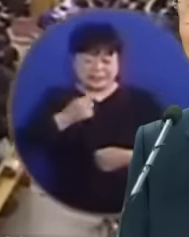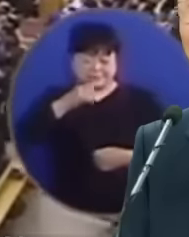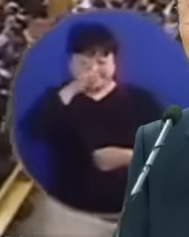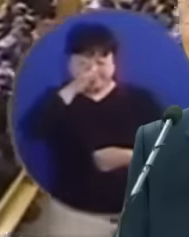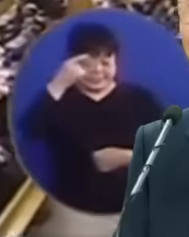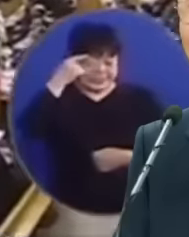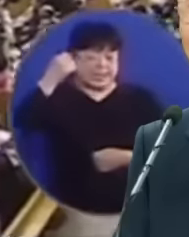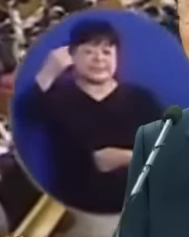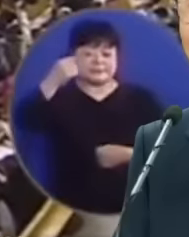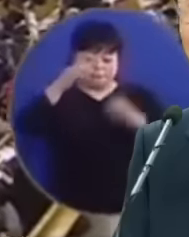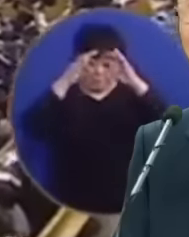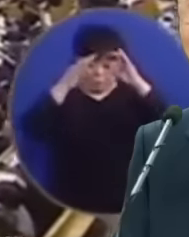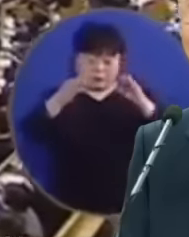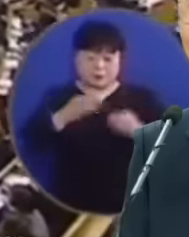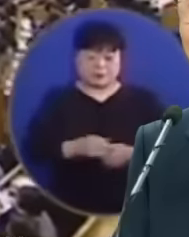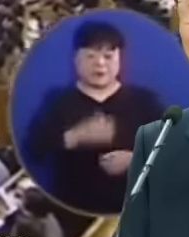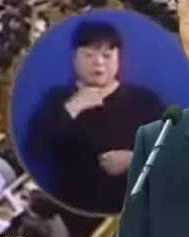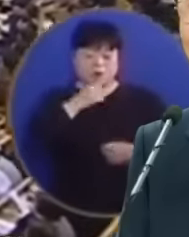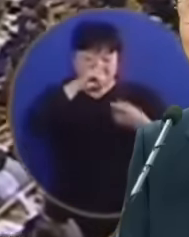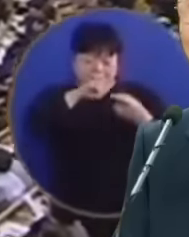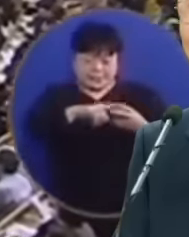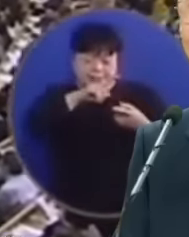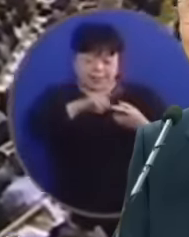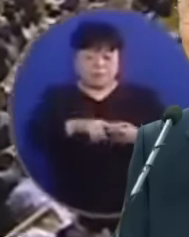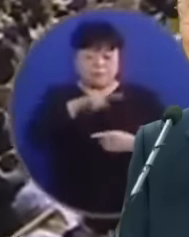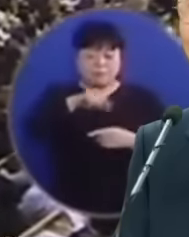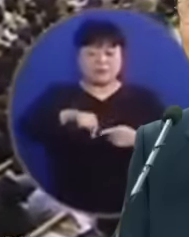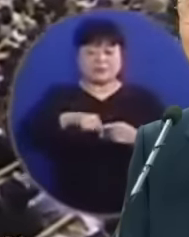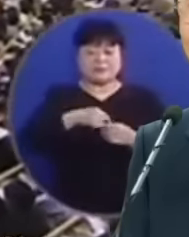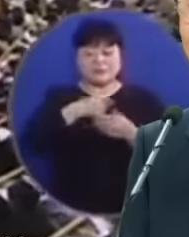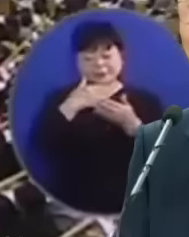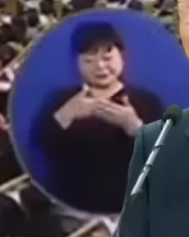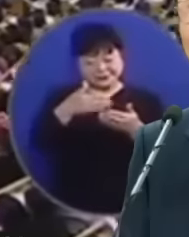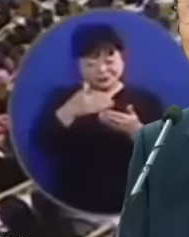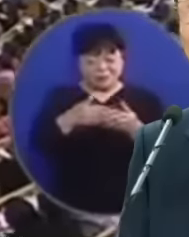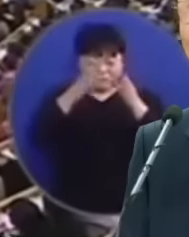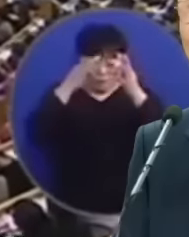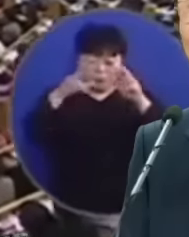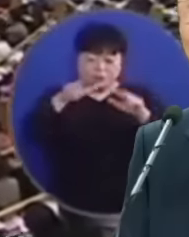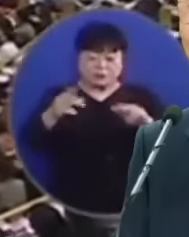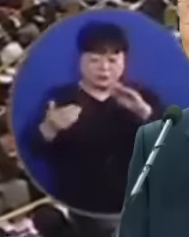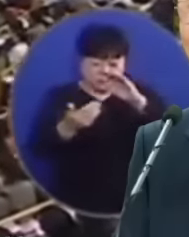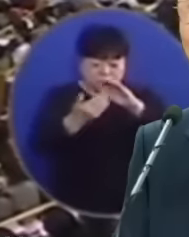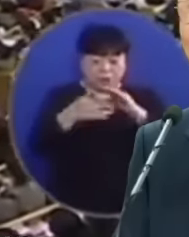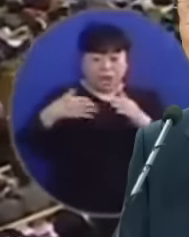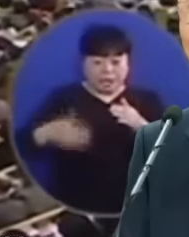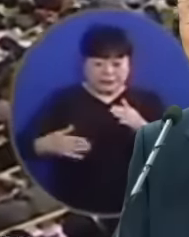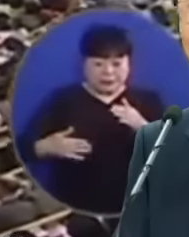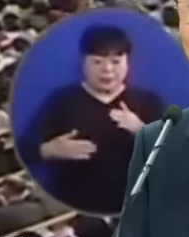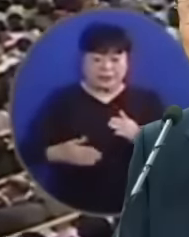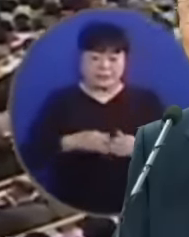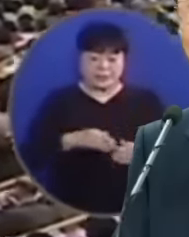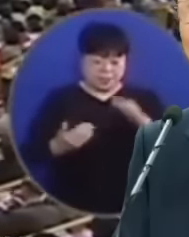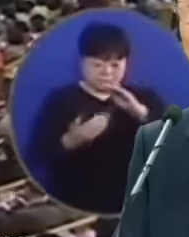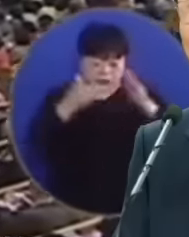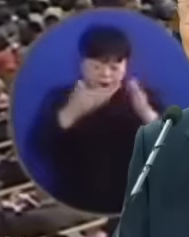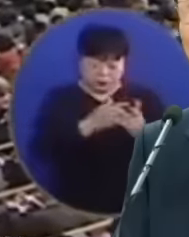바라고 되고자 하는 사람의 모습을 먼저 마음에 그리고 바라보며 현재 이루어진 것처럼 행동하라는